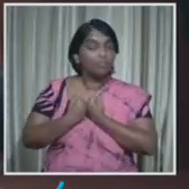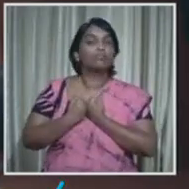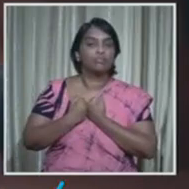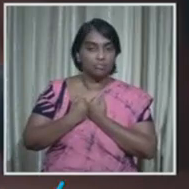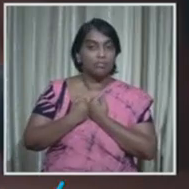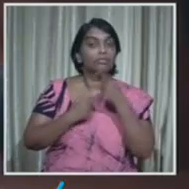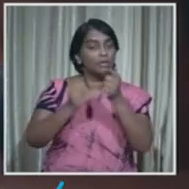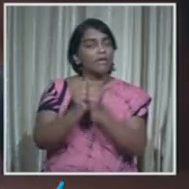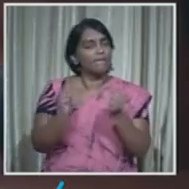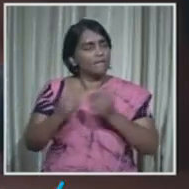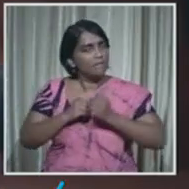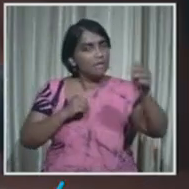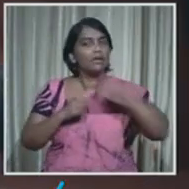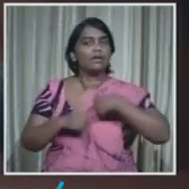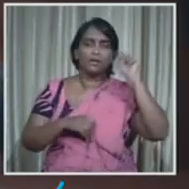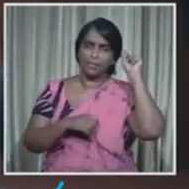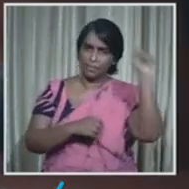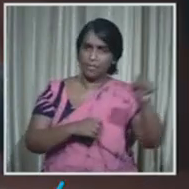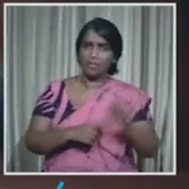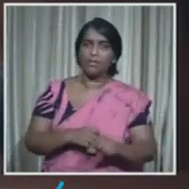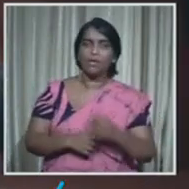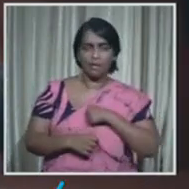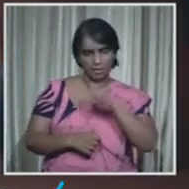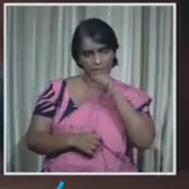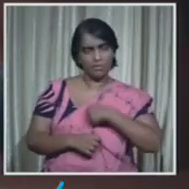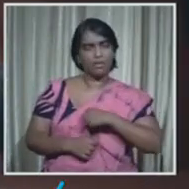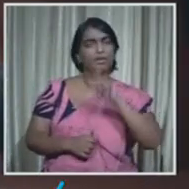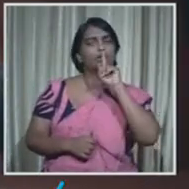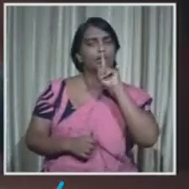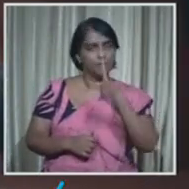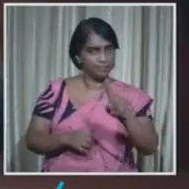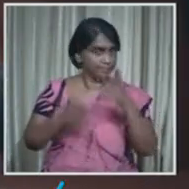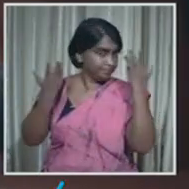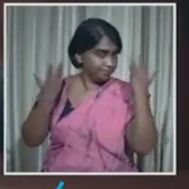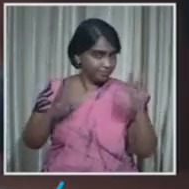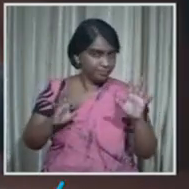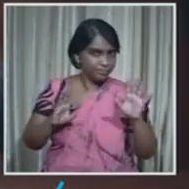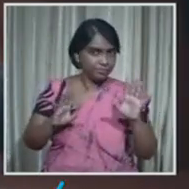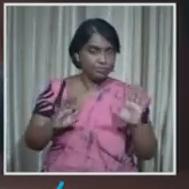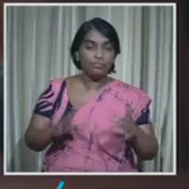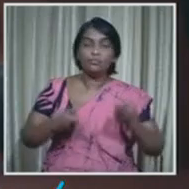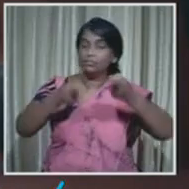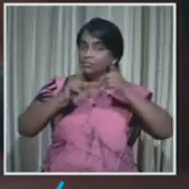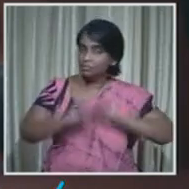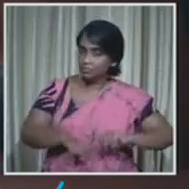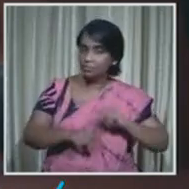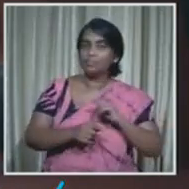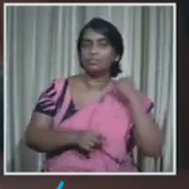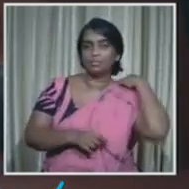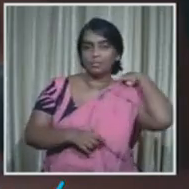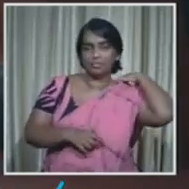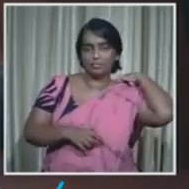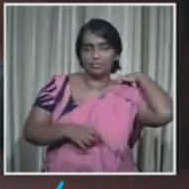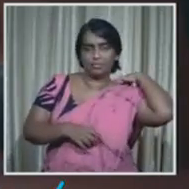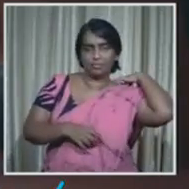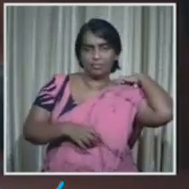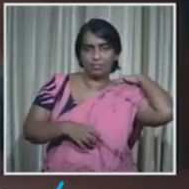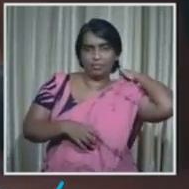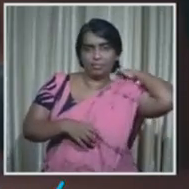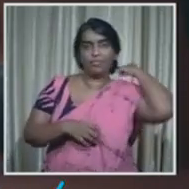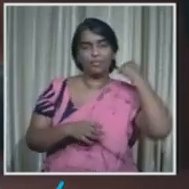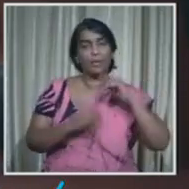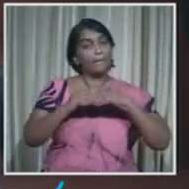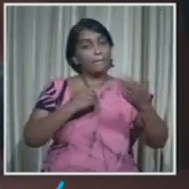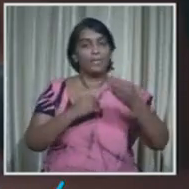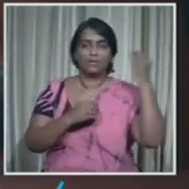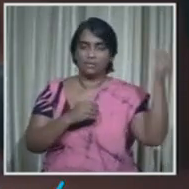සඳහා කටයුතු කරන්න කියලා මම කිල්ලුවා ඒක තමයි මගේ ප්‍රකාශය ඊට පස්සේ කරු කතානායකතුමනි පස්සේ වෙන්න ඊට